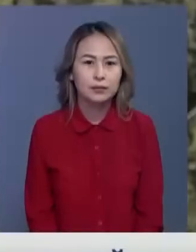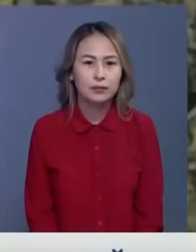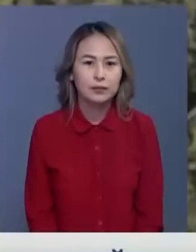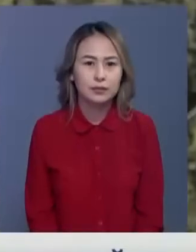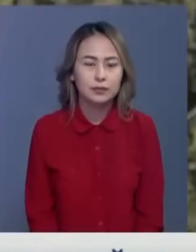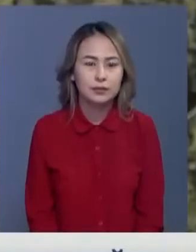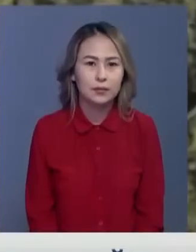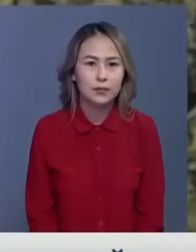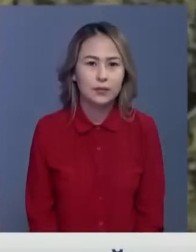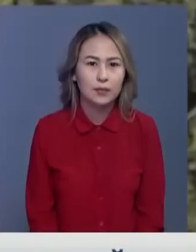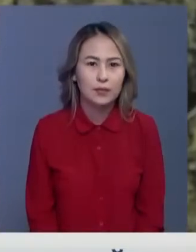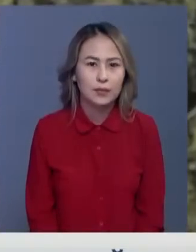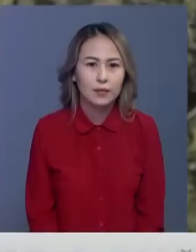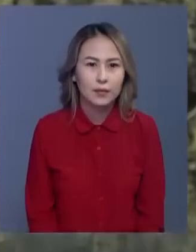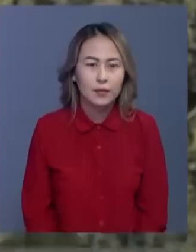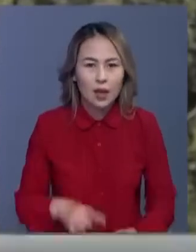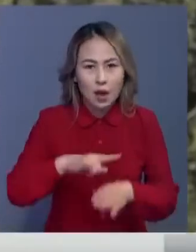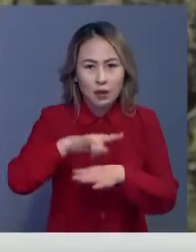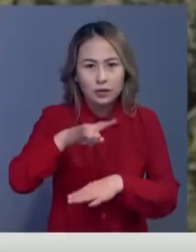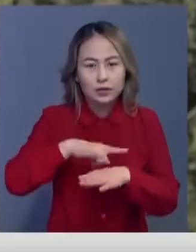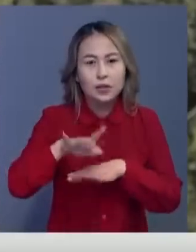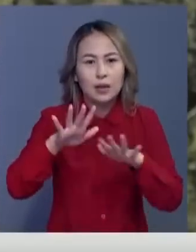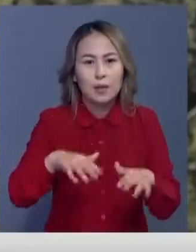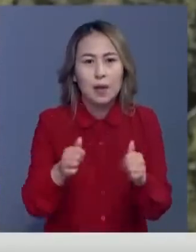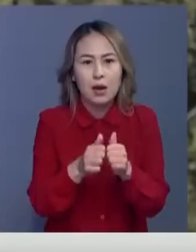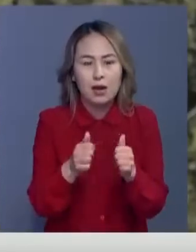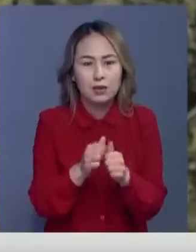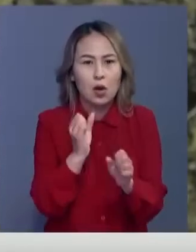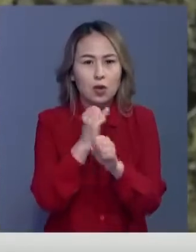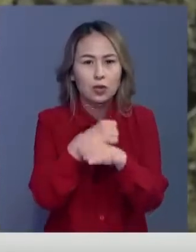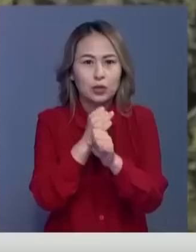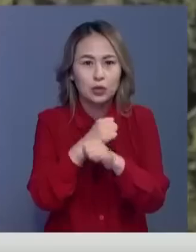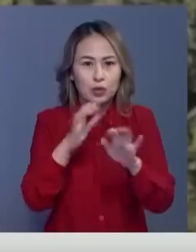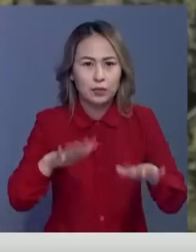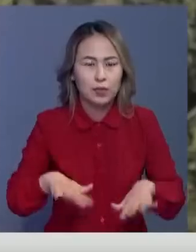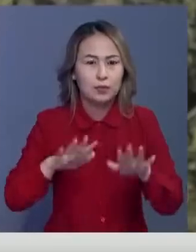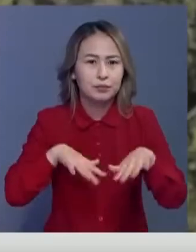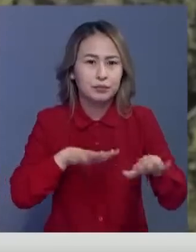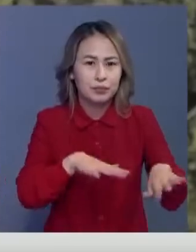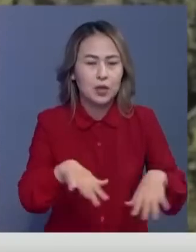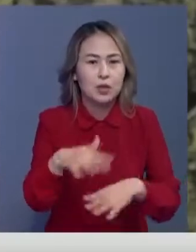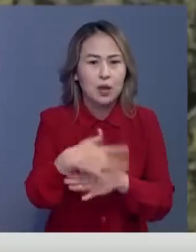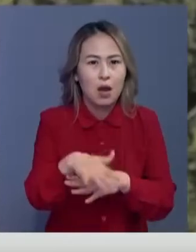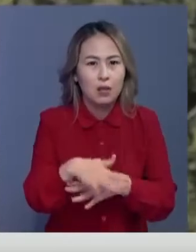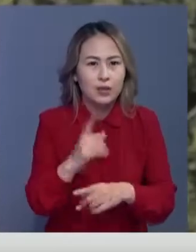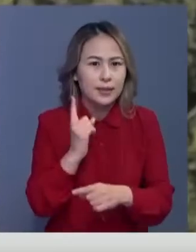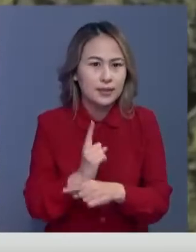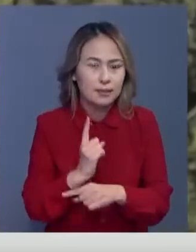Әуежайдың жолында түйе жануарларының жасыл желектерді бүлдіру жиі фактілер орнын